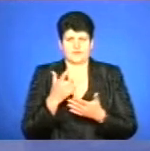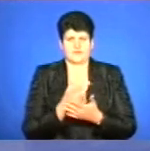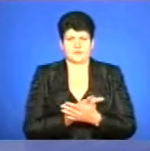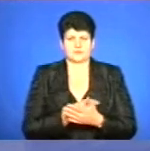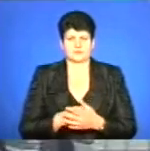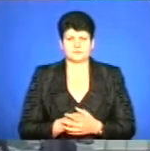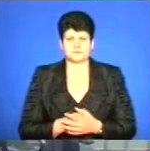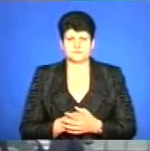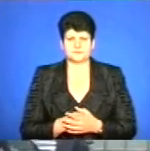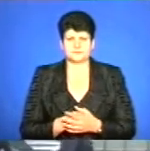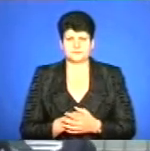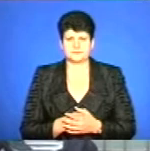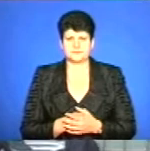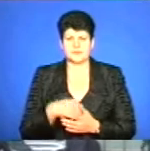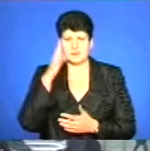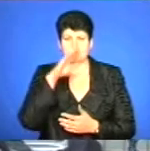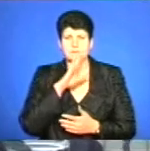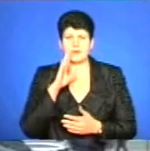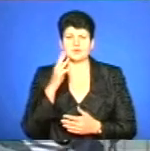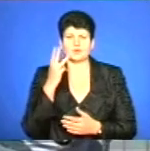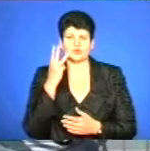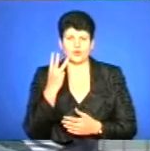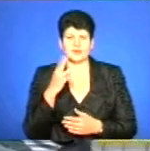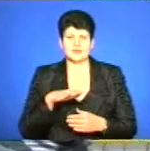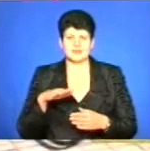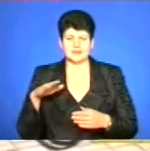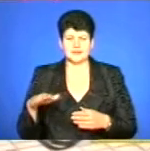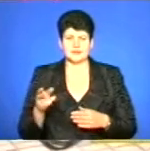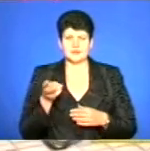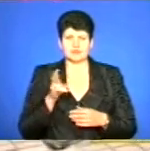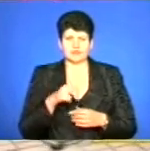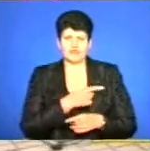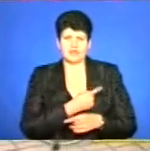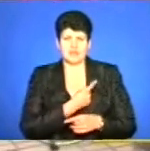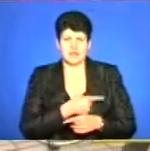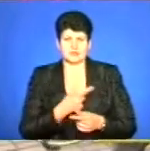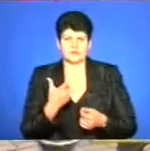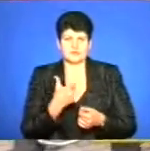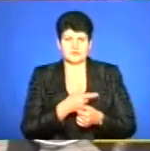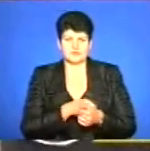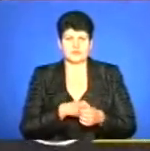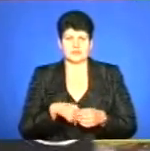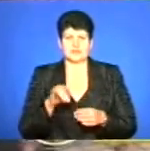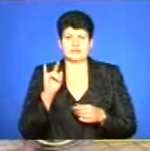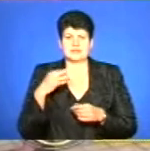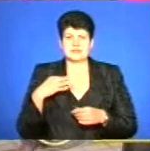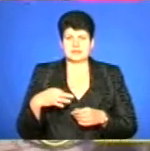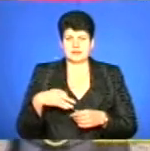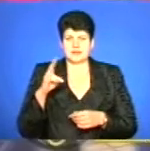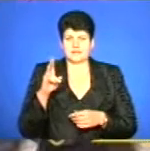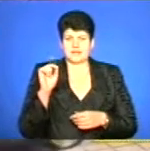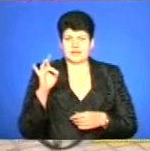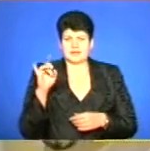сюжеті. Батько трьох дітей, Святослав Фальчук, прийшов до лікарні вакцинувати сина від кору. Знає, що це